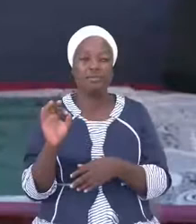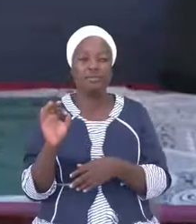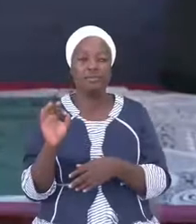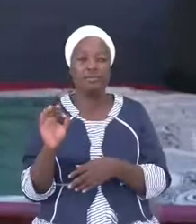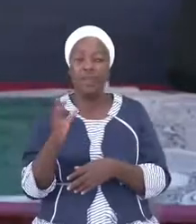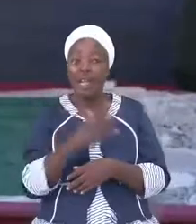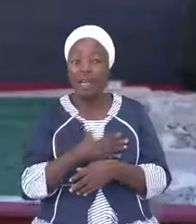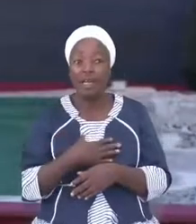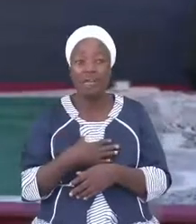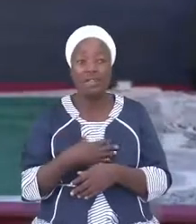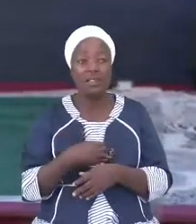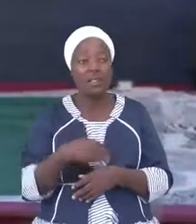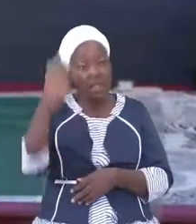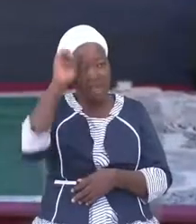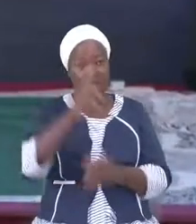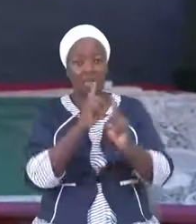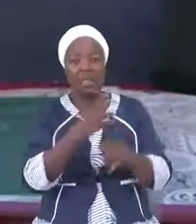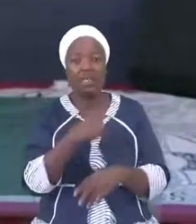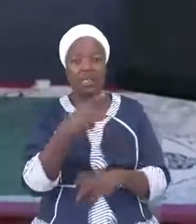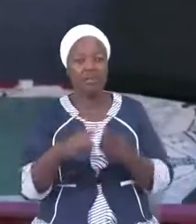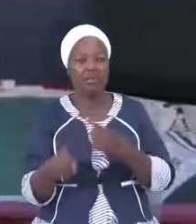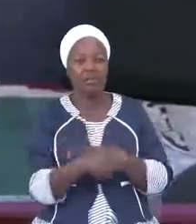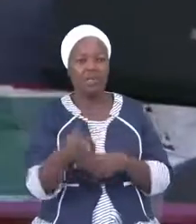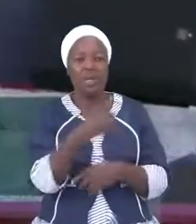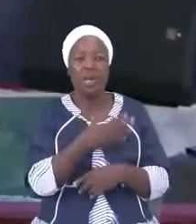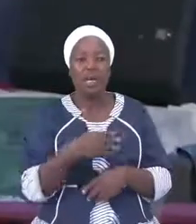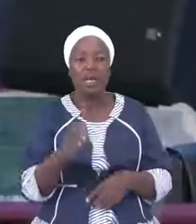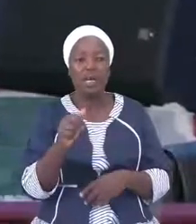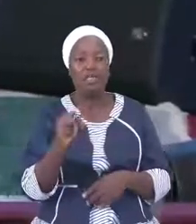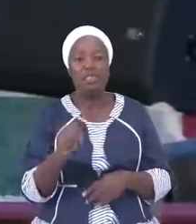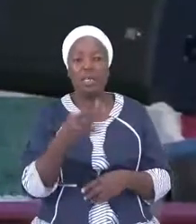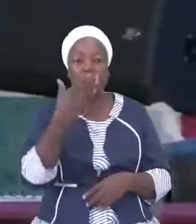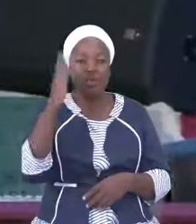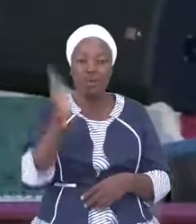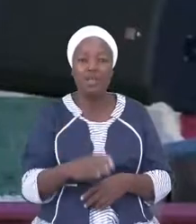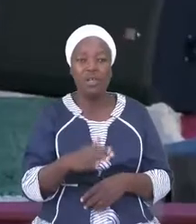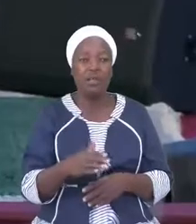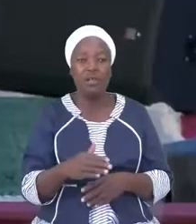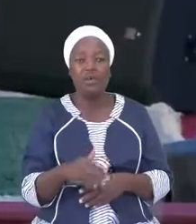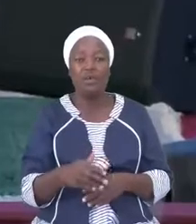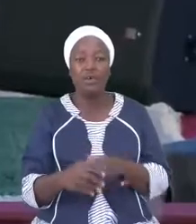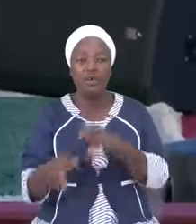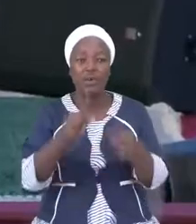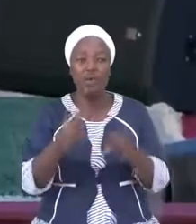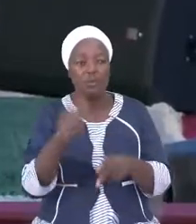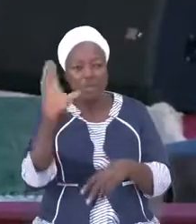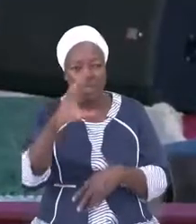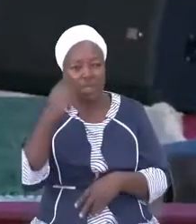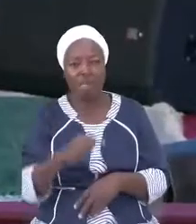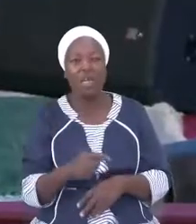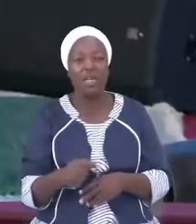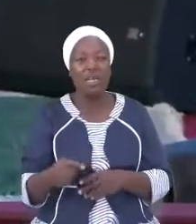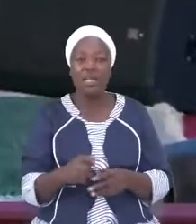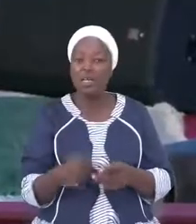verset 39, il leur dit, une génération méchante et